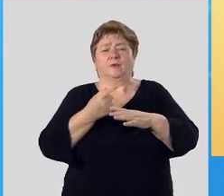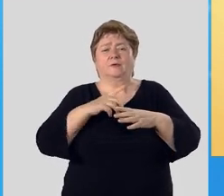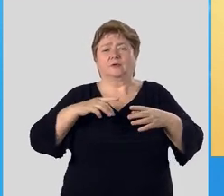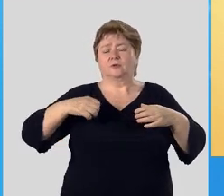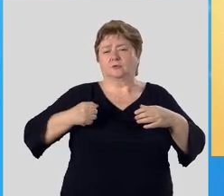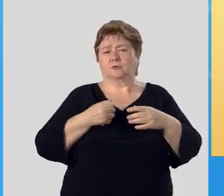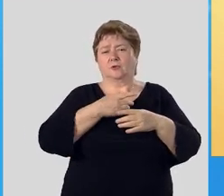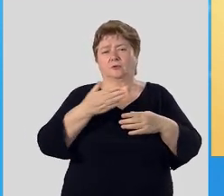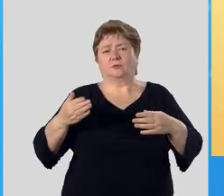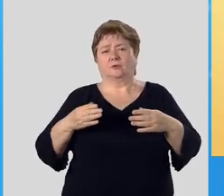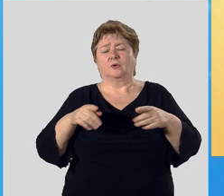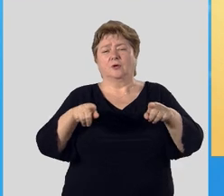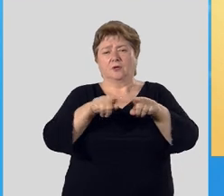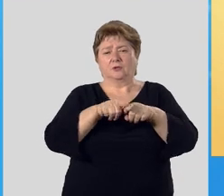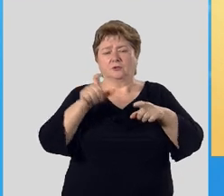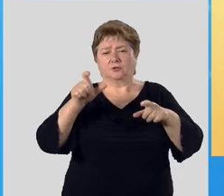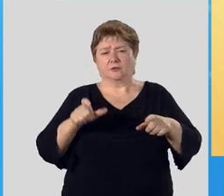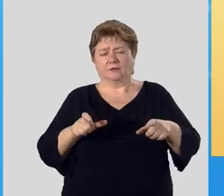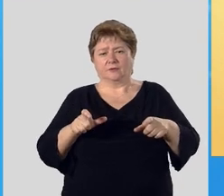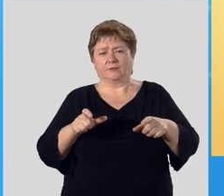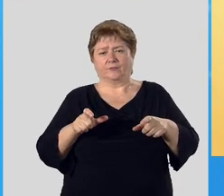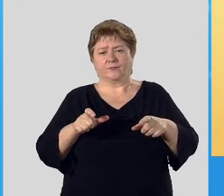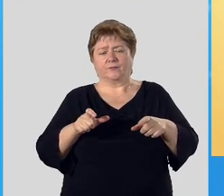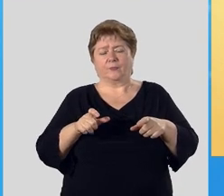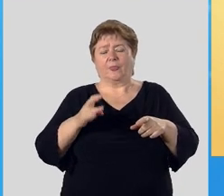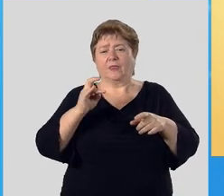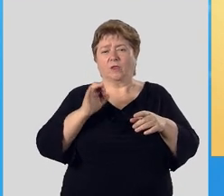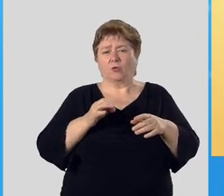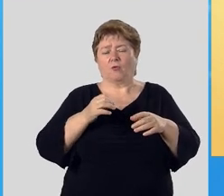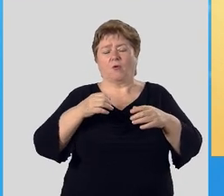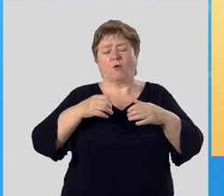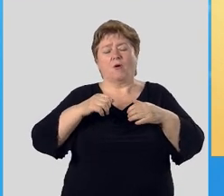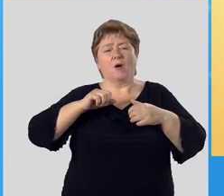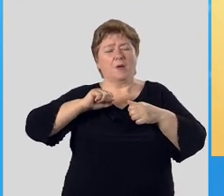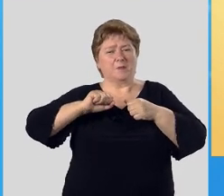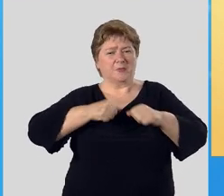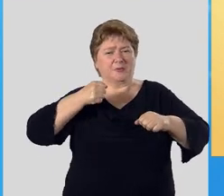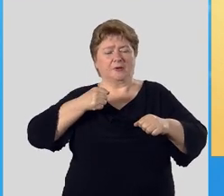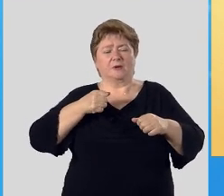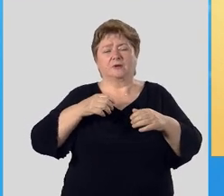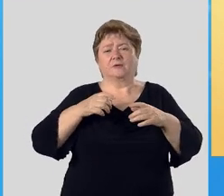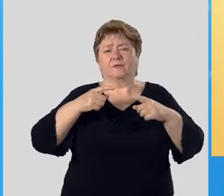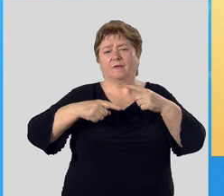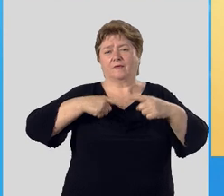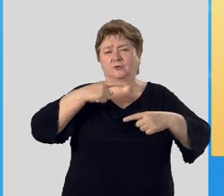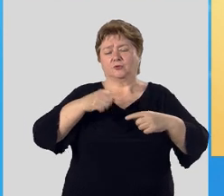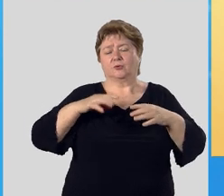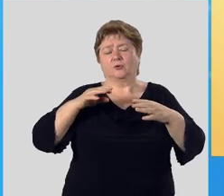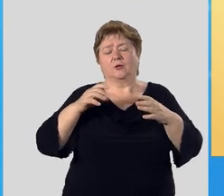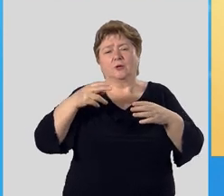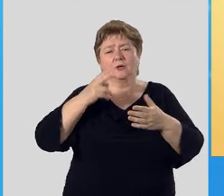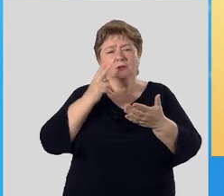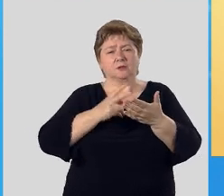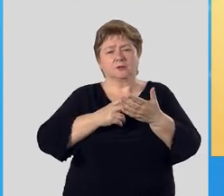в том числе и человек но прорыв в эволюционной теории связан с